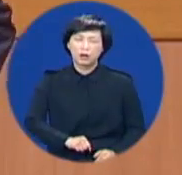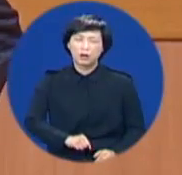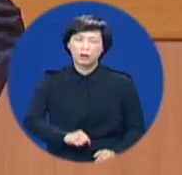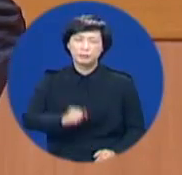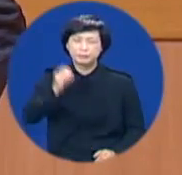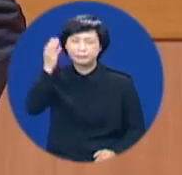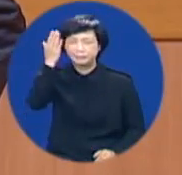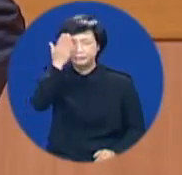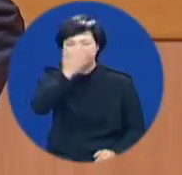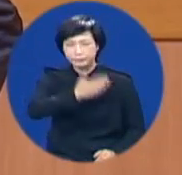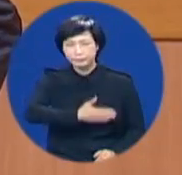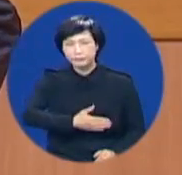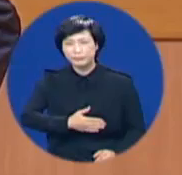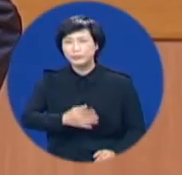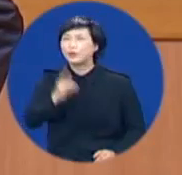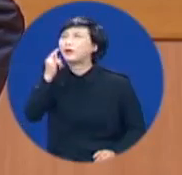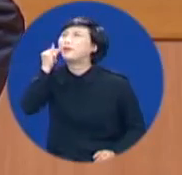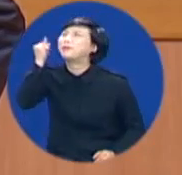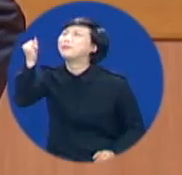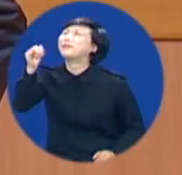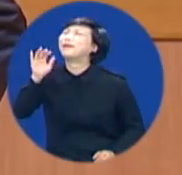아파서 엄마